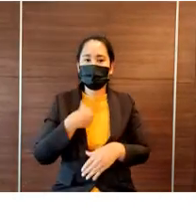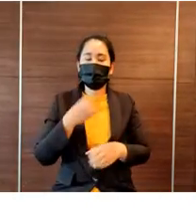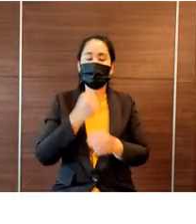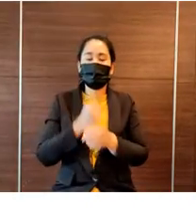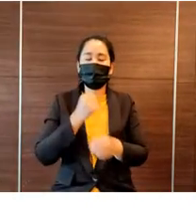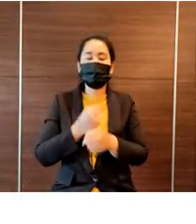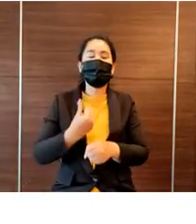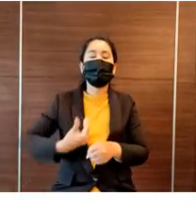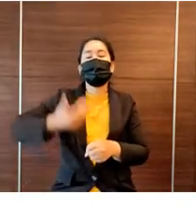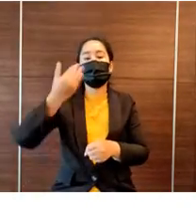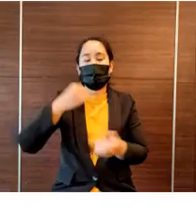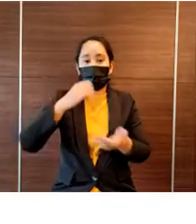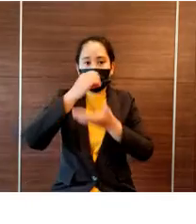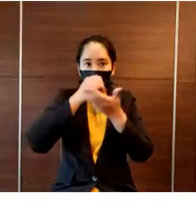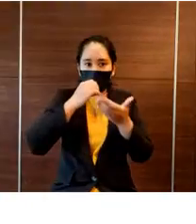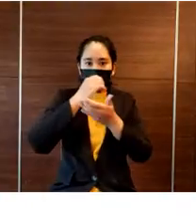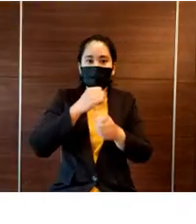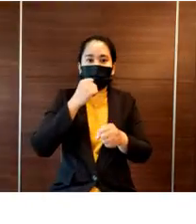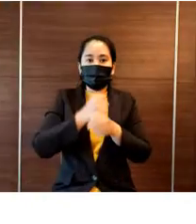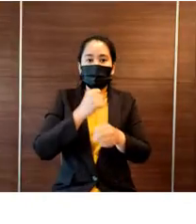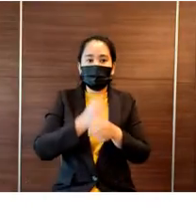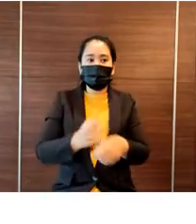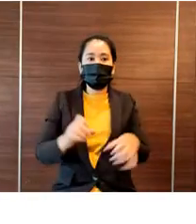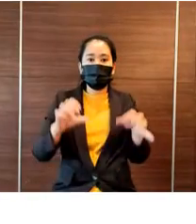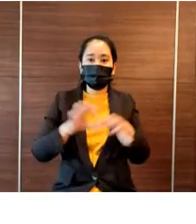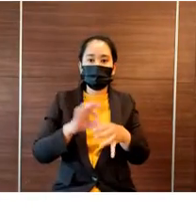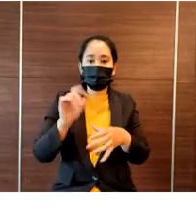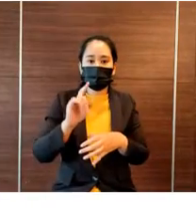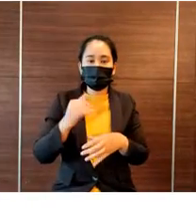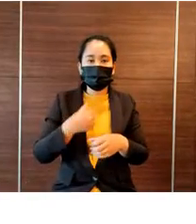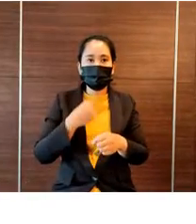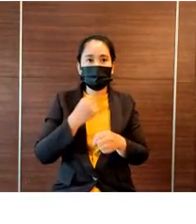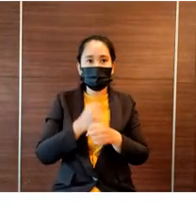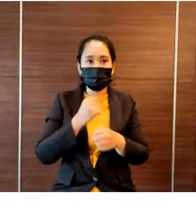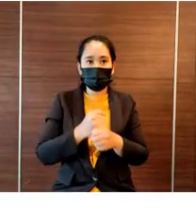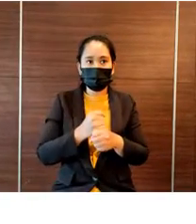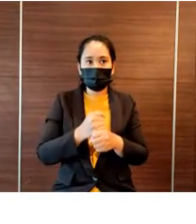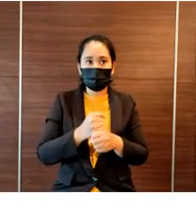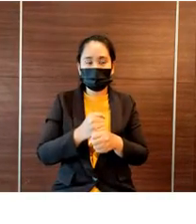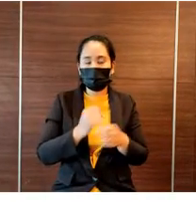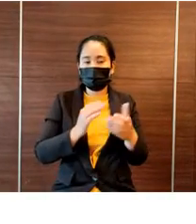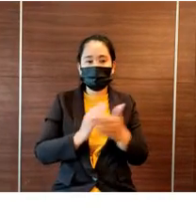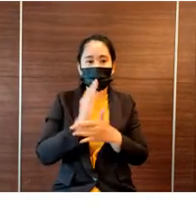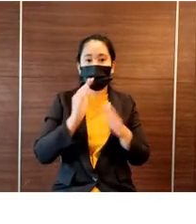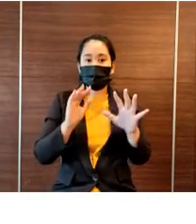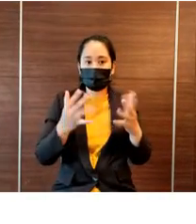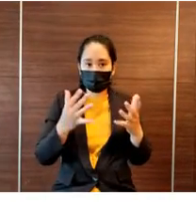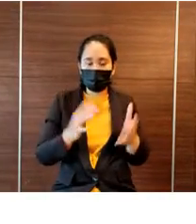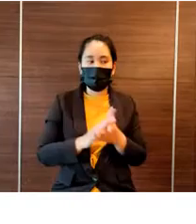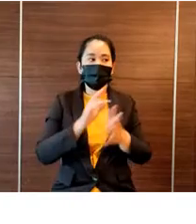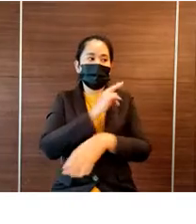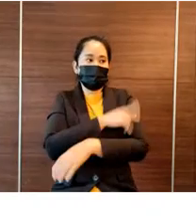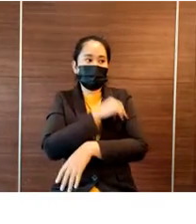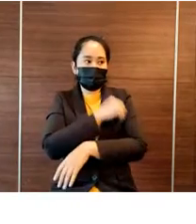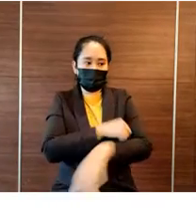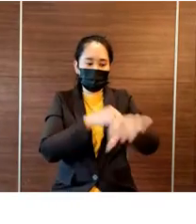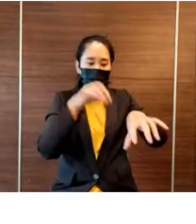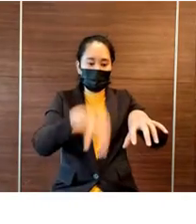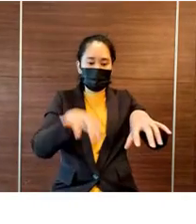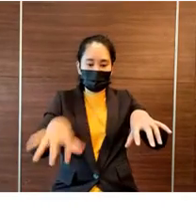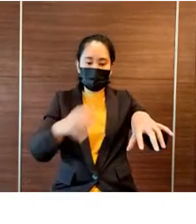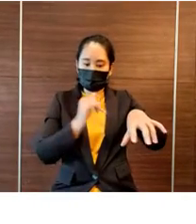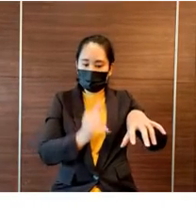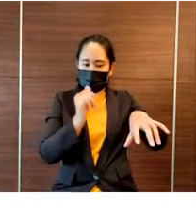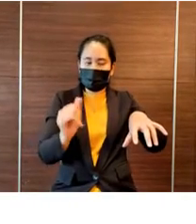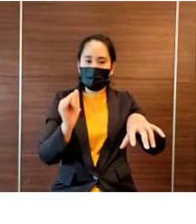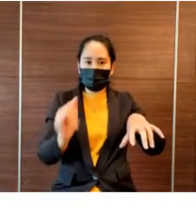ารเสพติดสมัยก่อนมันไม่สามารถเอามาใช้ทำเรื่องเคมซิกเนี่ยเป็นคนผ่านกระบวนการรักษามา 3-4 โรงพยาบาลรู้ดีเลยค่ะว่